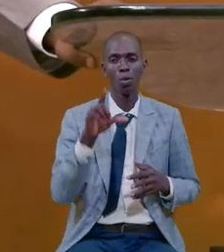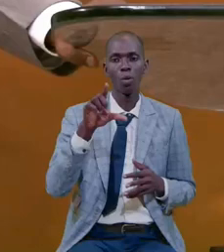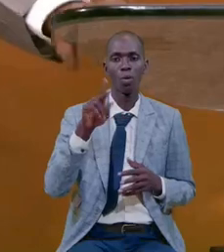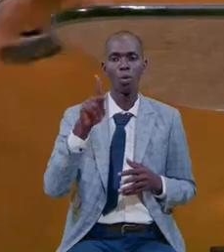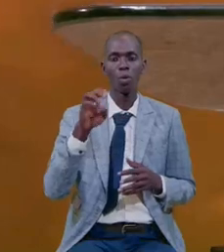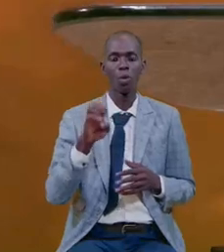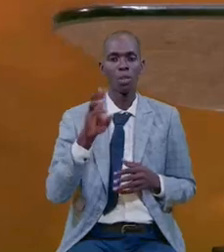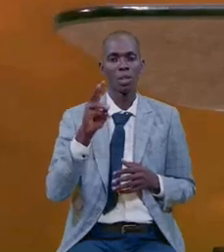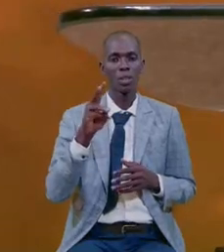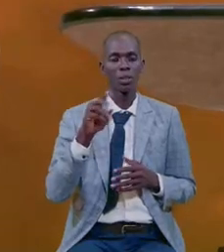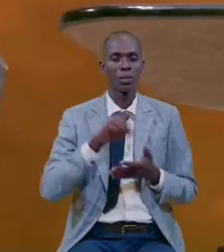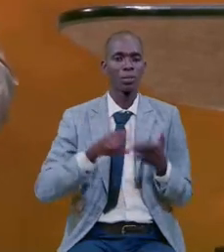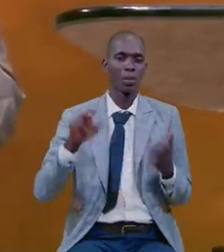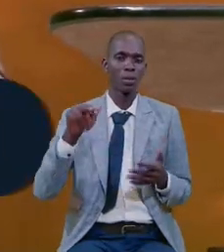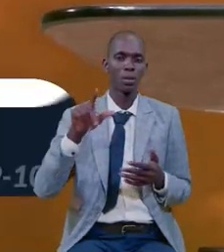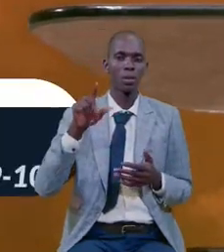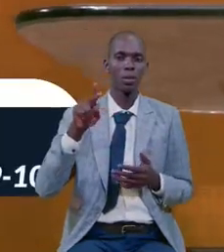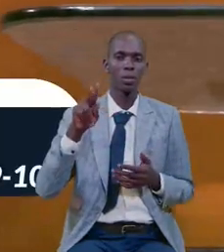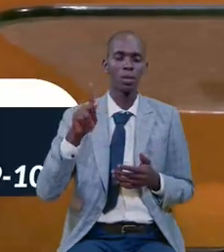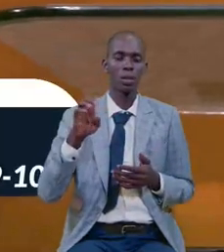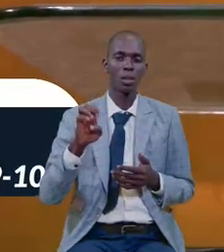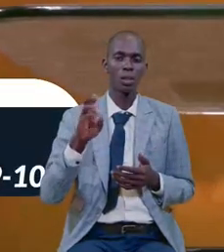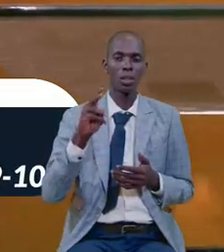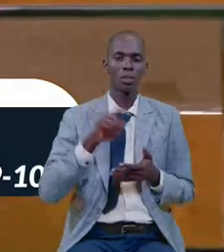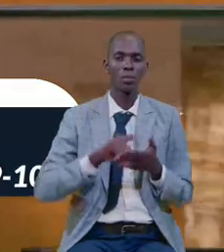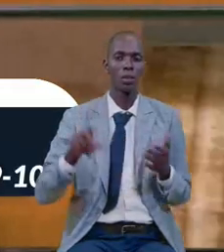Luc chapitre 16.